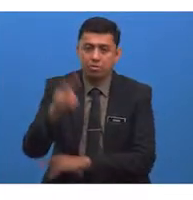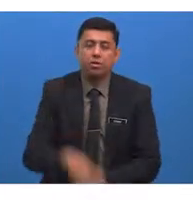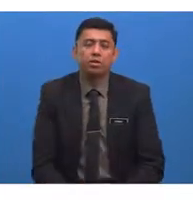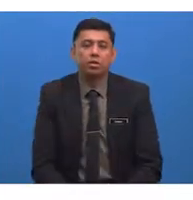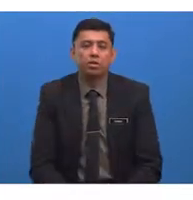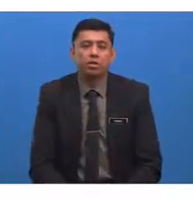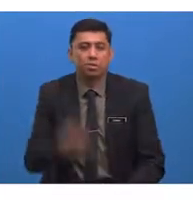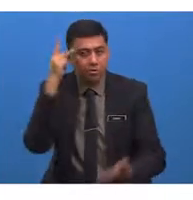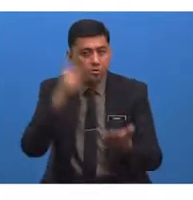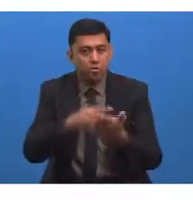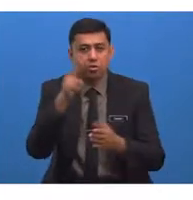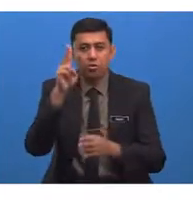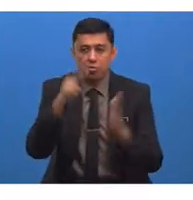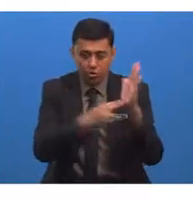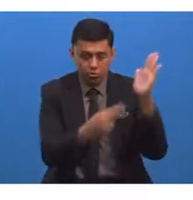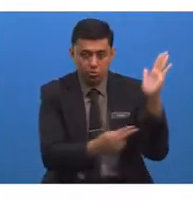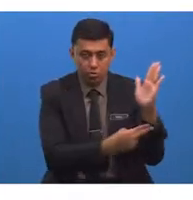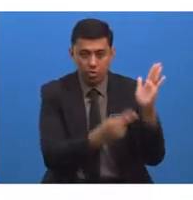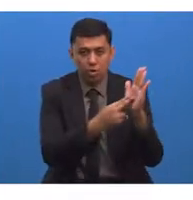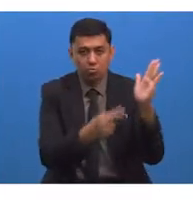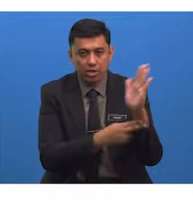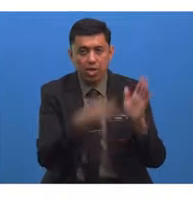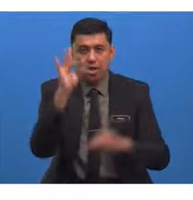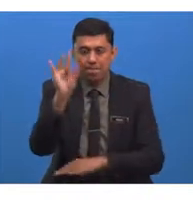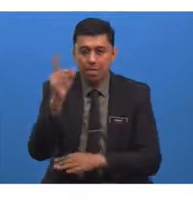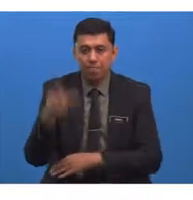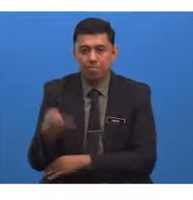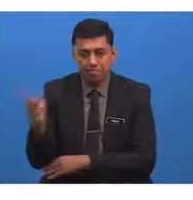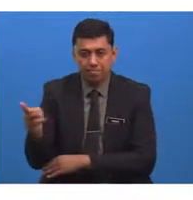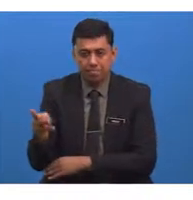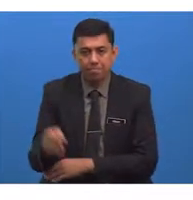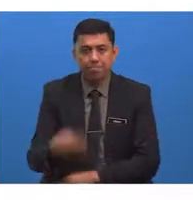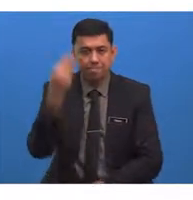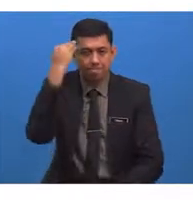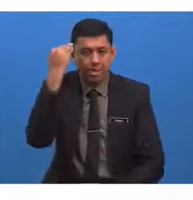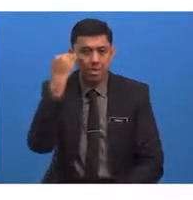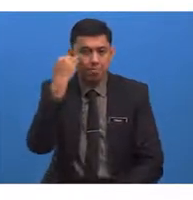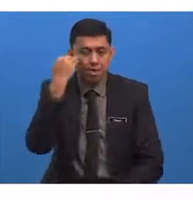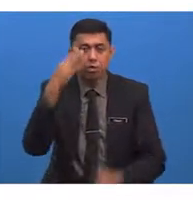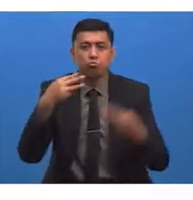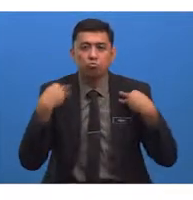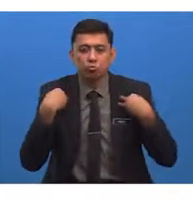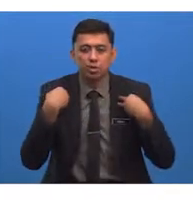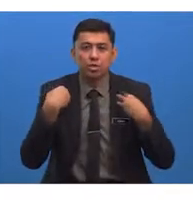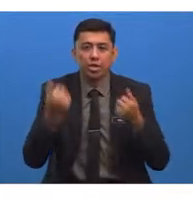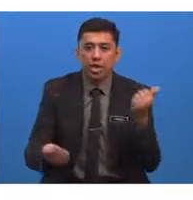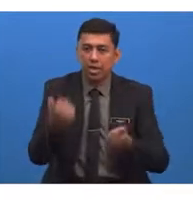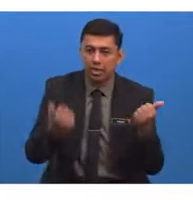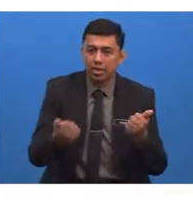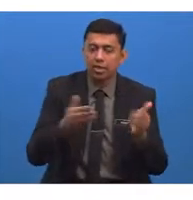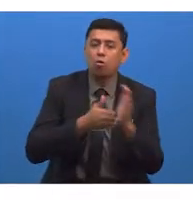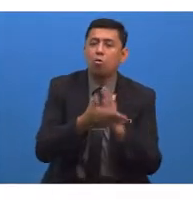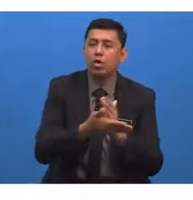telah memperkenalkan Undang-Undang 8 Perkara. Mahkamah diwujudkan dengan diadili oleh raja dan